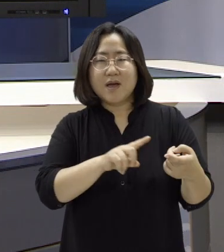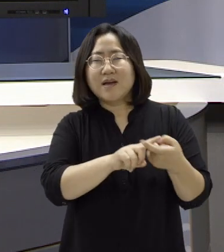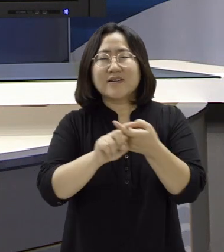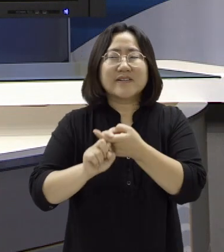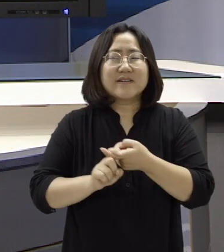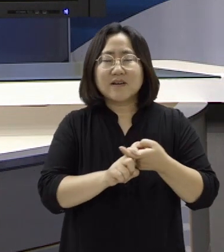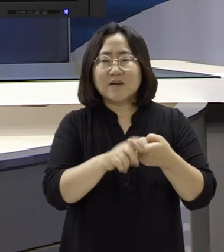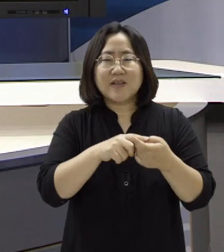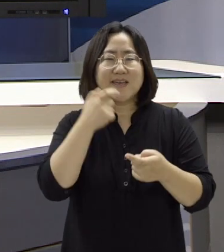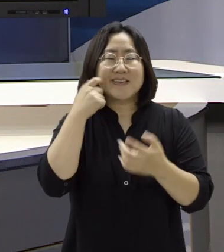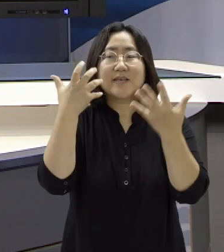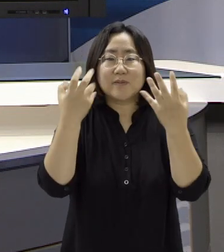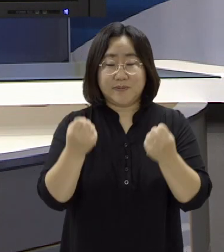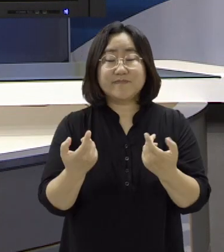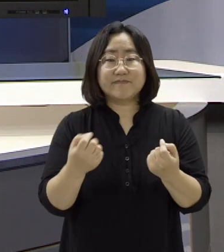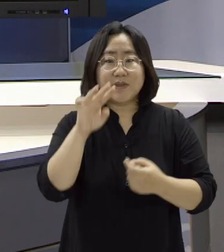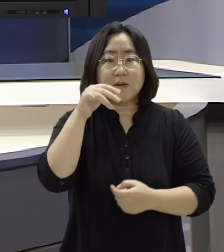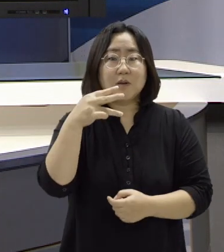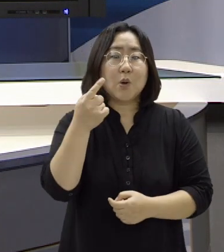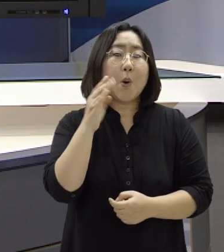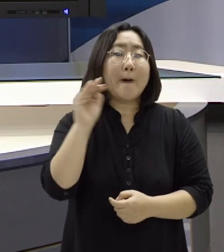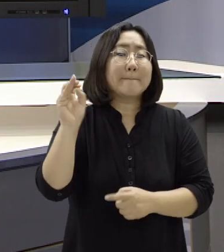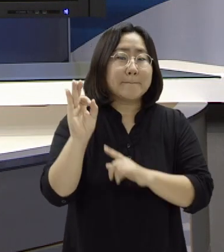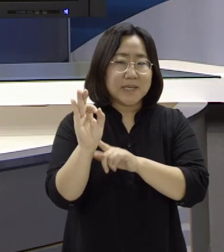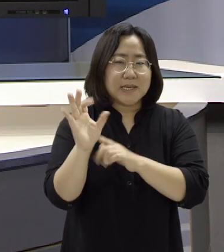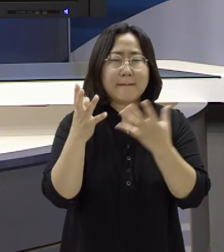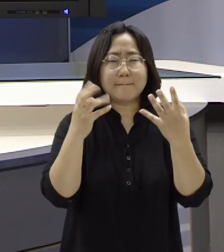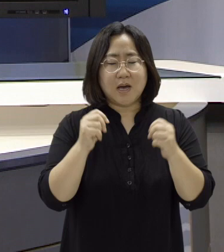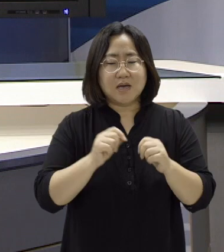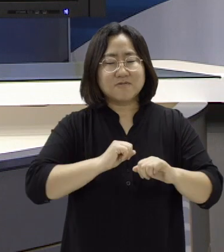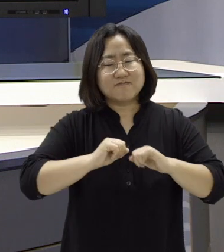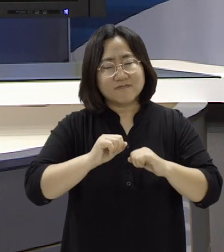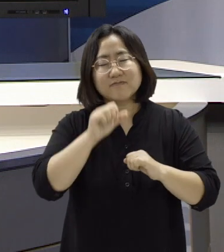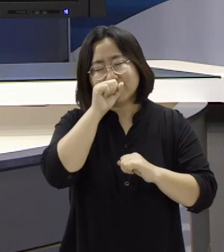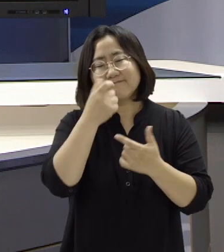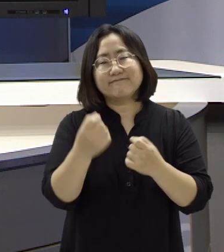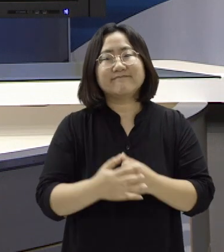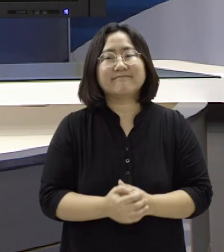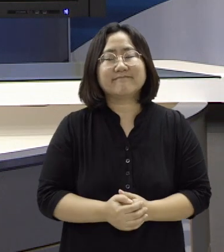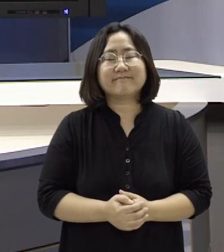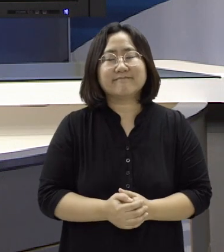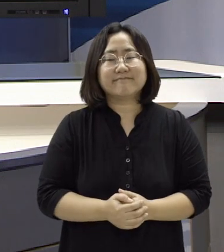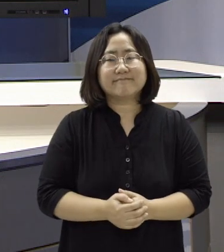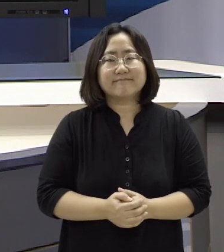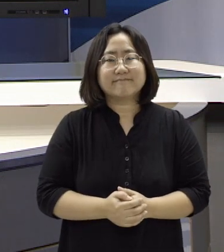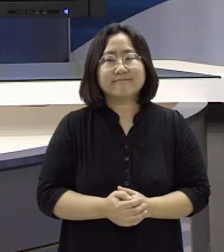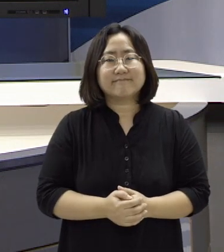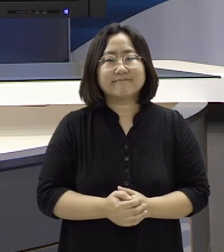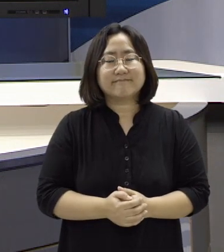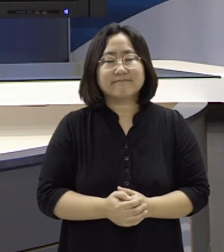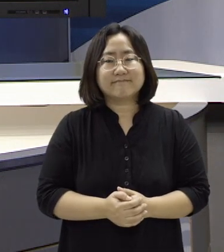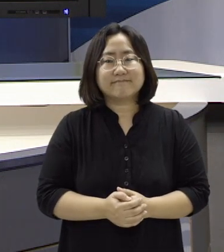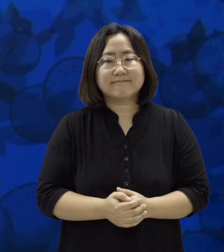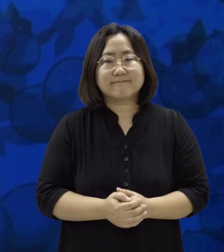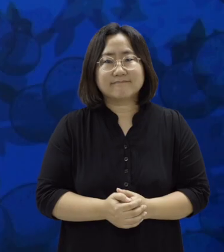것들이 좀 인기를 끌고 있는 것 같습니다. 플로빙도 역시 많이 활성화되길 기대해 보겠습니다. 다음 소식도 전해주시죠.